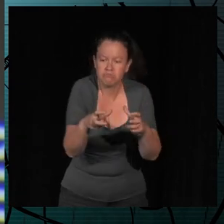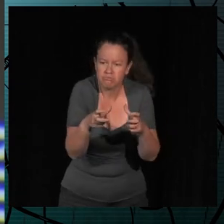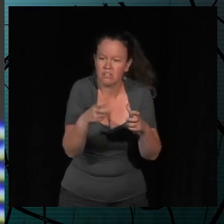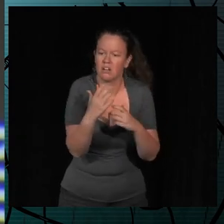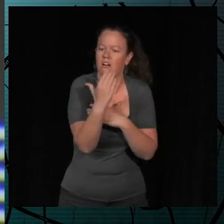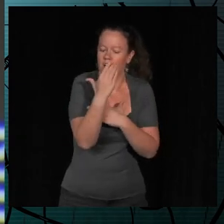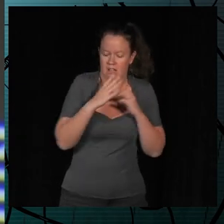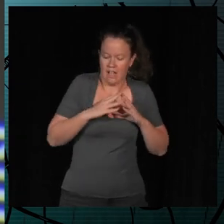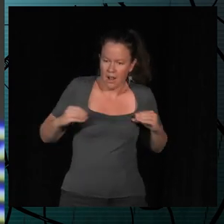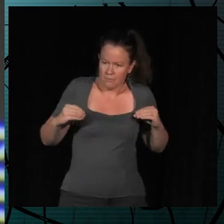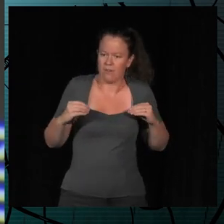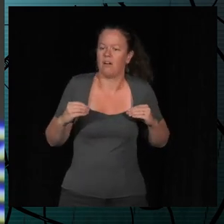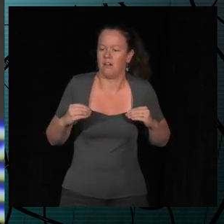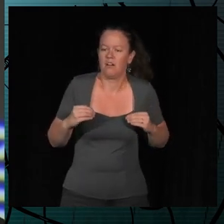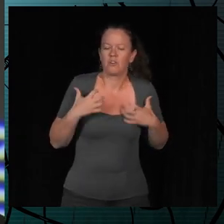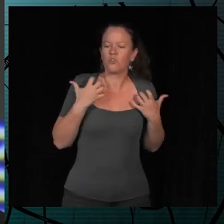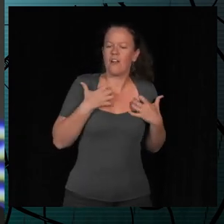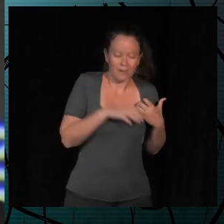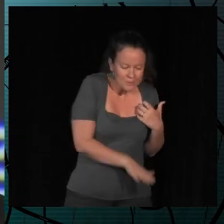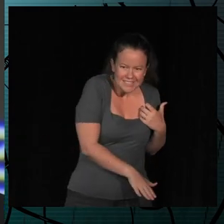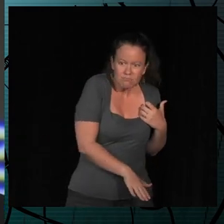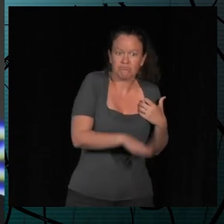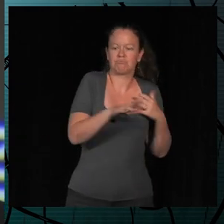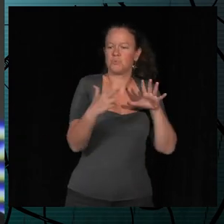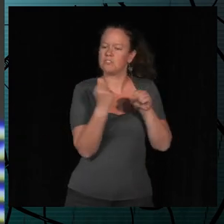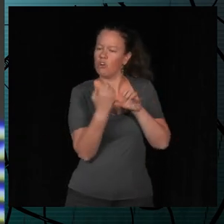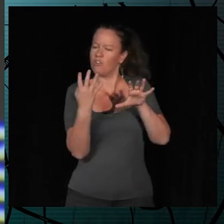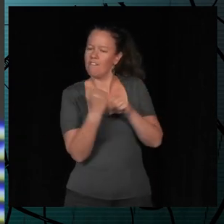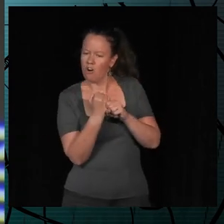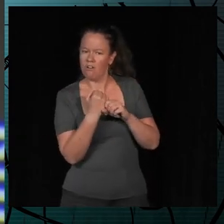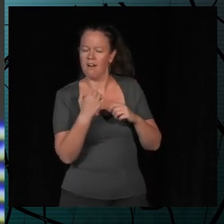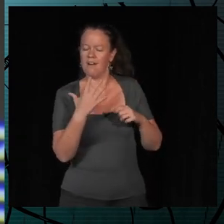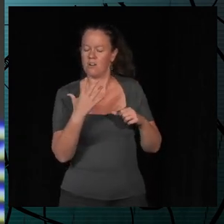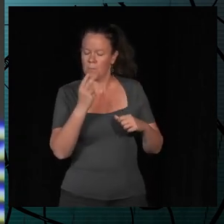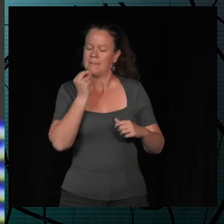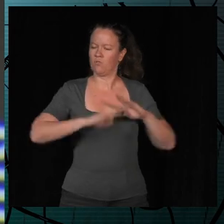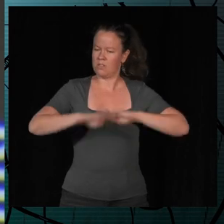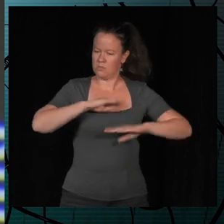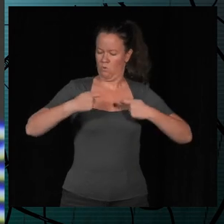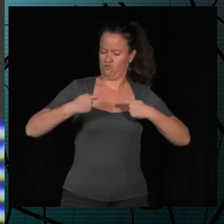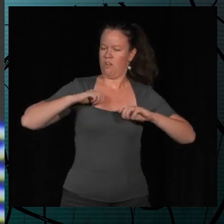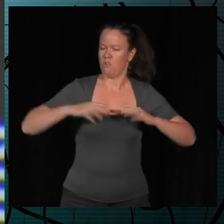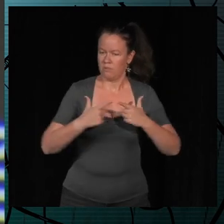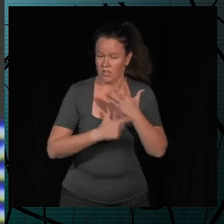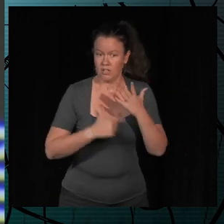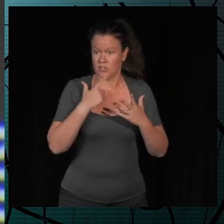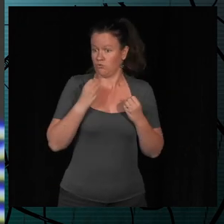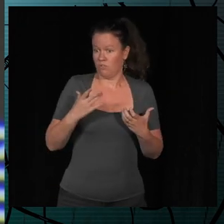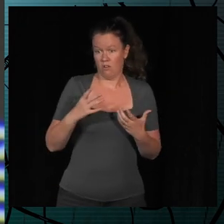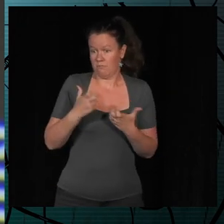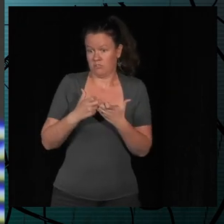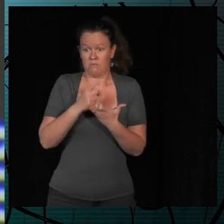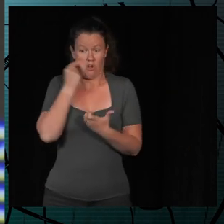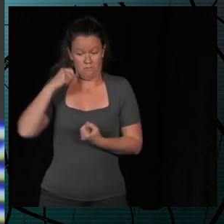arrive à maîtriser à 8 9 ans voilà et donc du coup la plupart des ados garçons s'imergent dans les jeux vidéos parce que ils n'ont pas le contrôle des